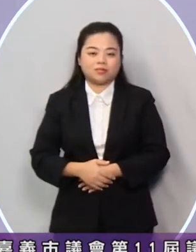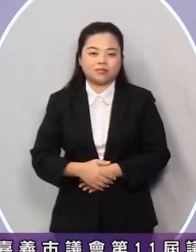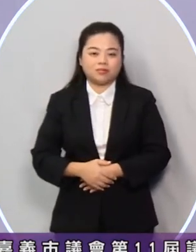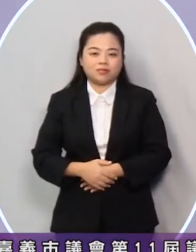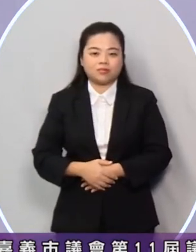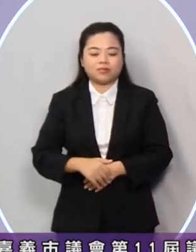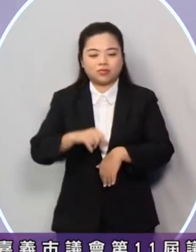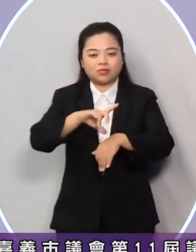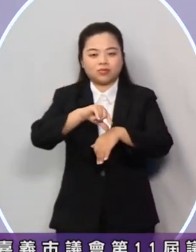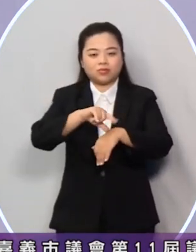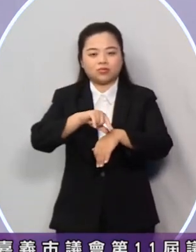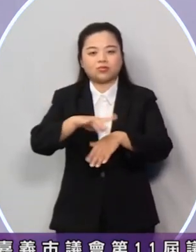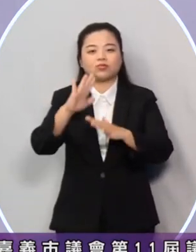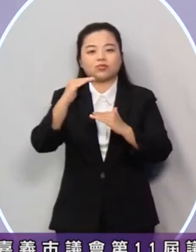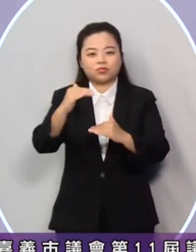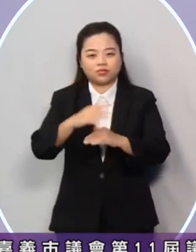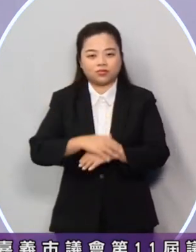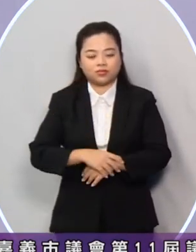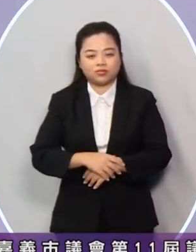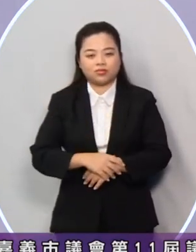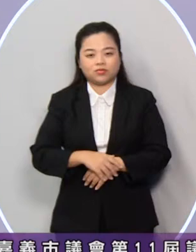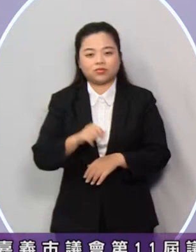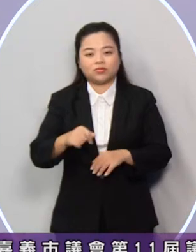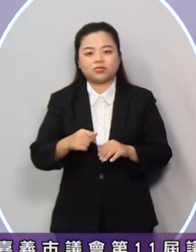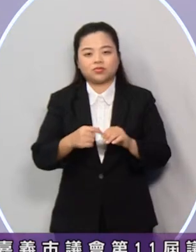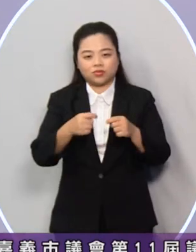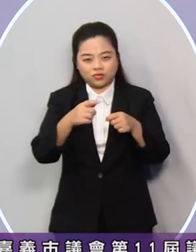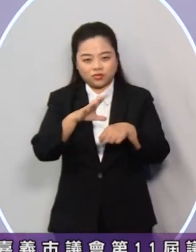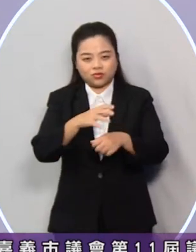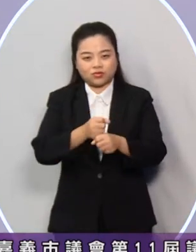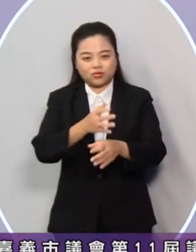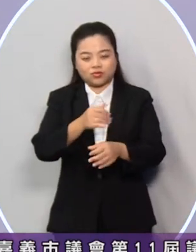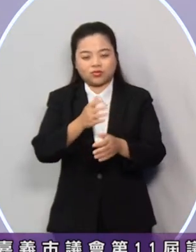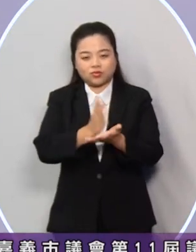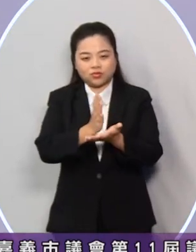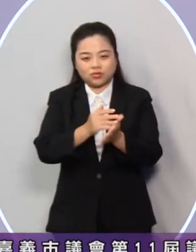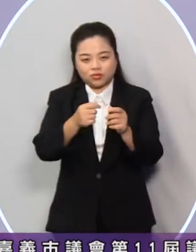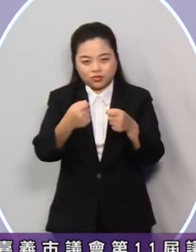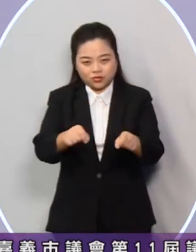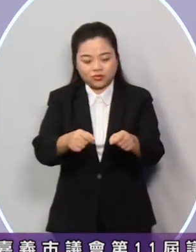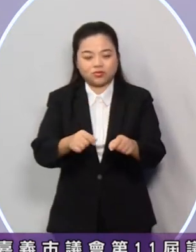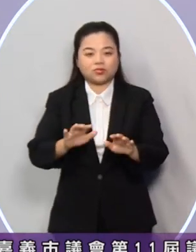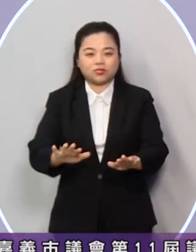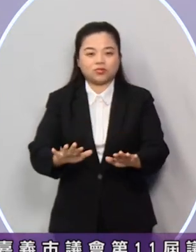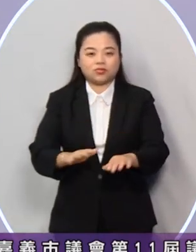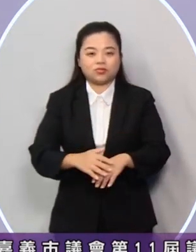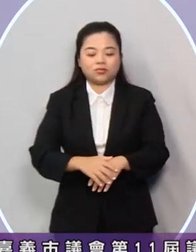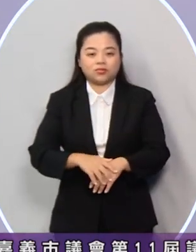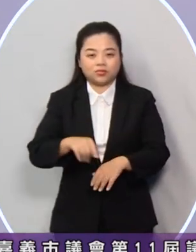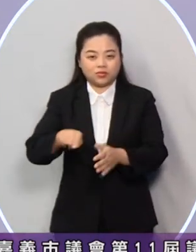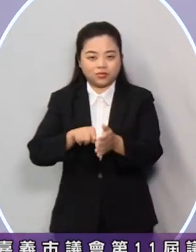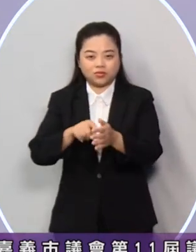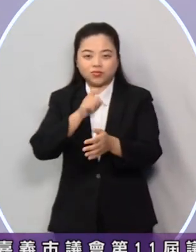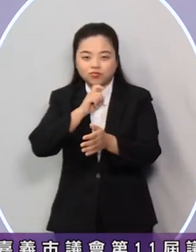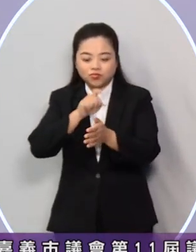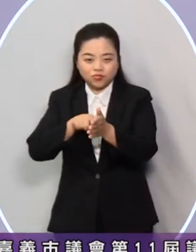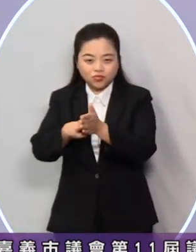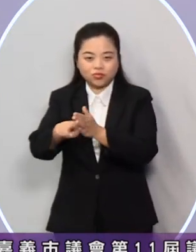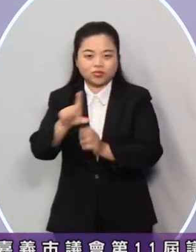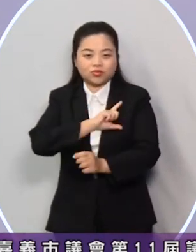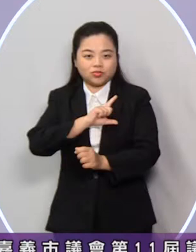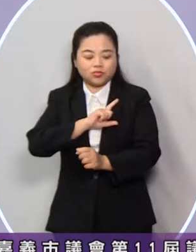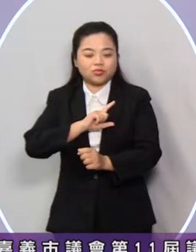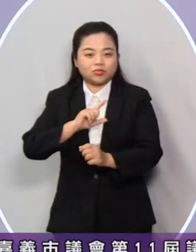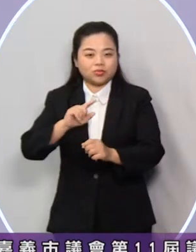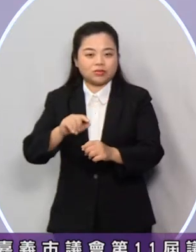由于时间的关系哦，我们就这边稍微讲的简短一点。那目前我们性专区名字呢，有个初